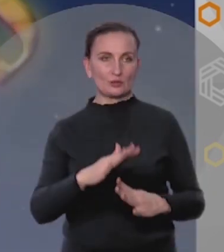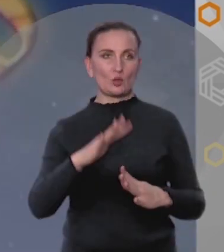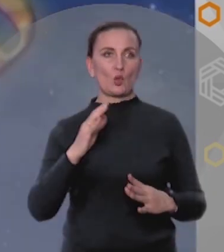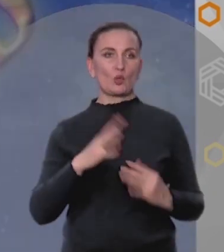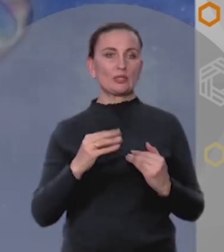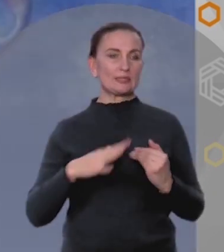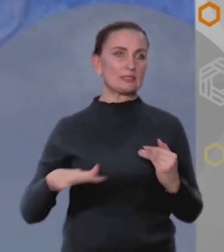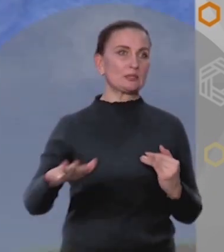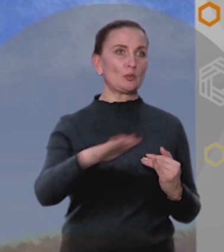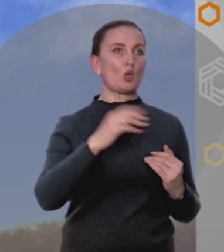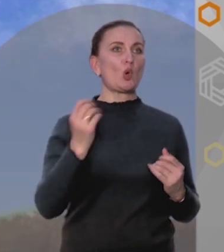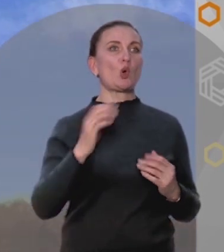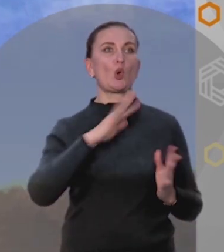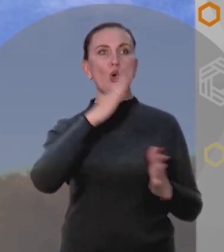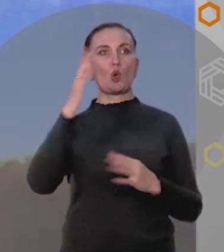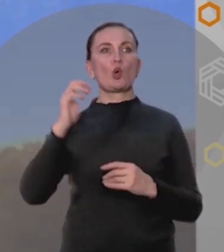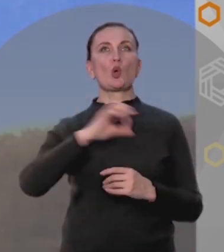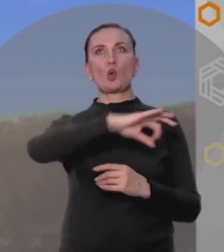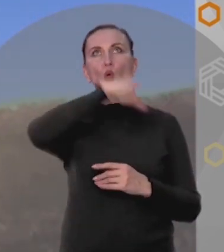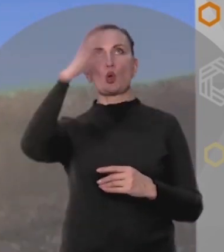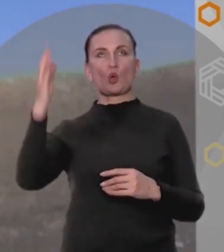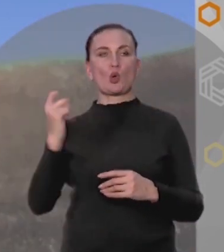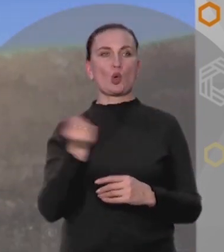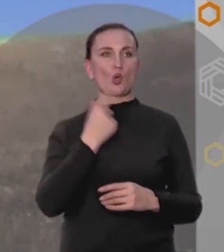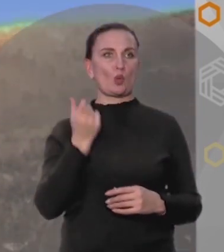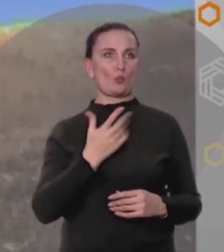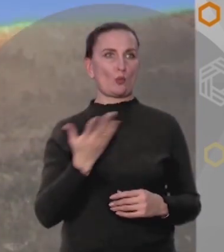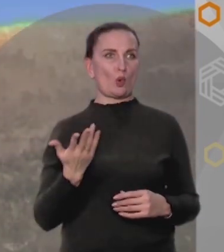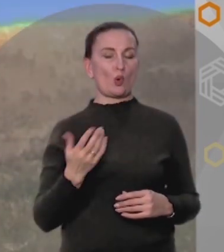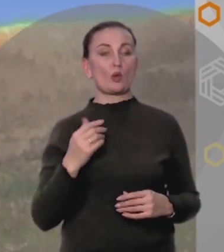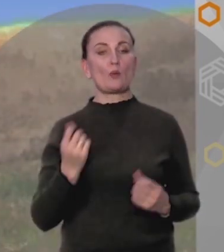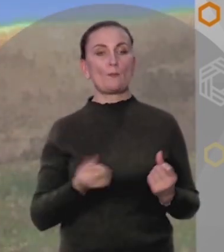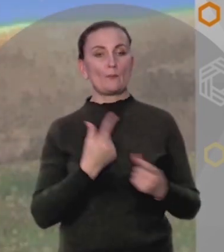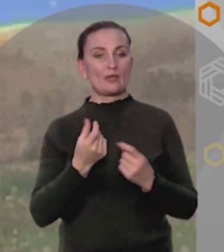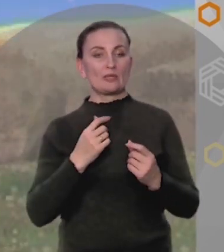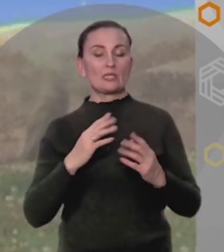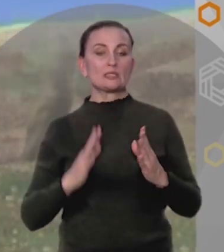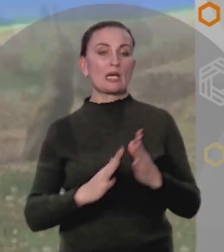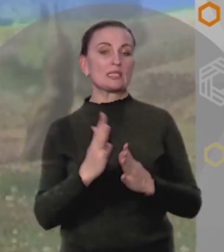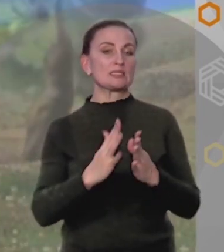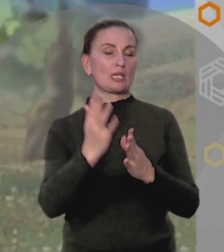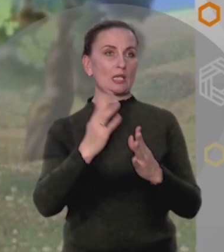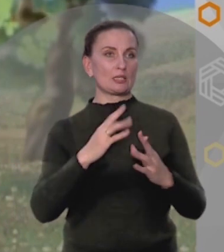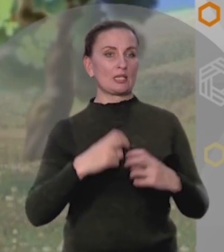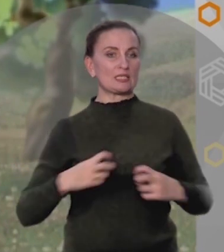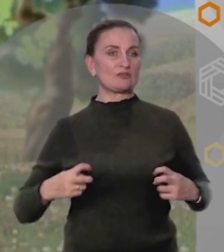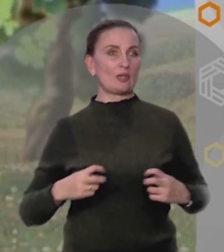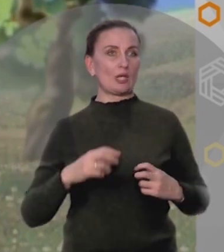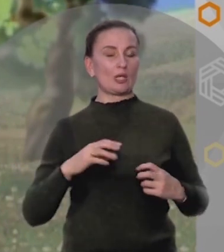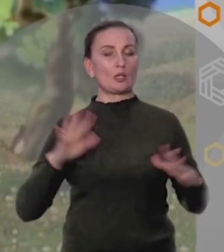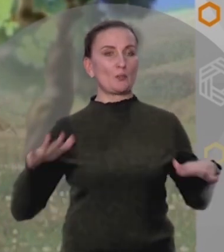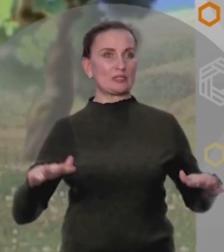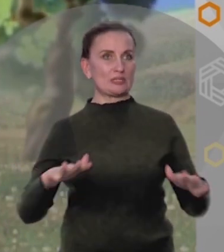Над водой, над землей засиял небосвод голубой. А потом? Появились